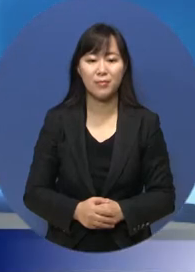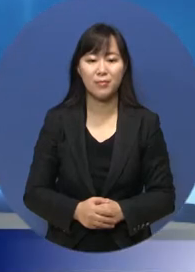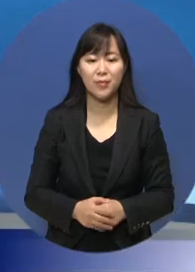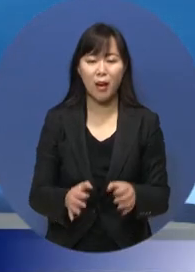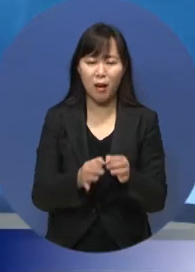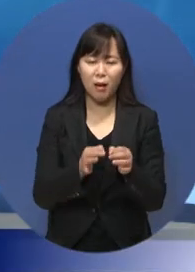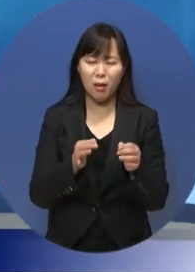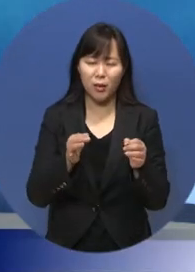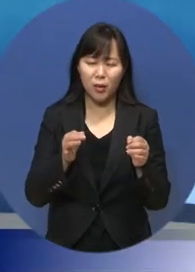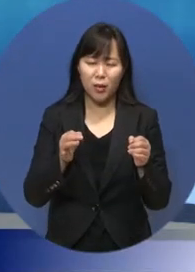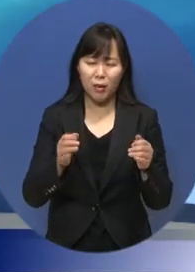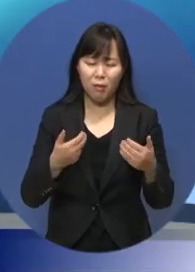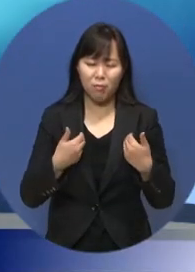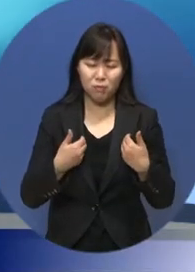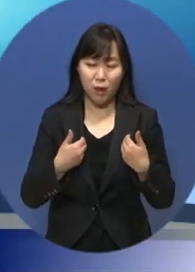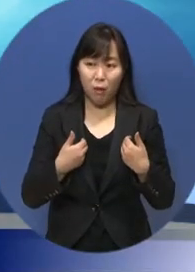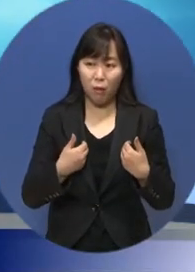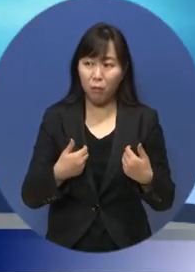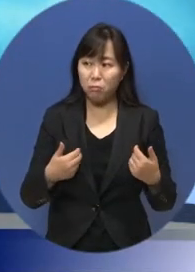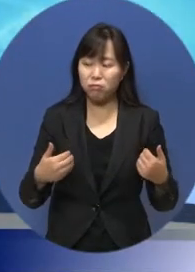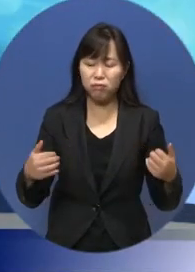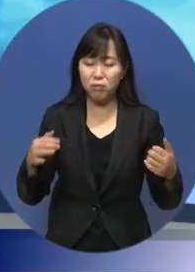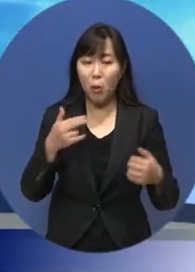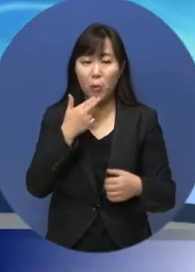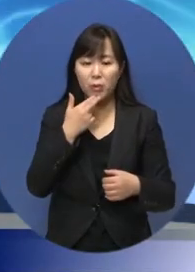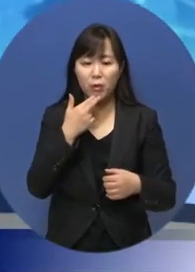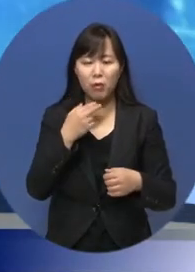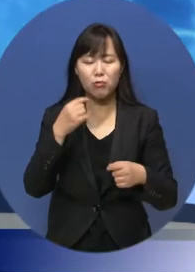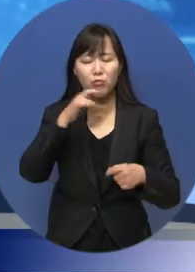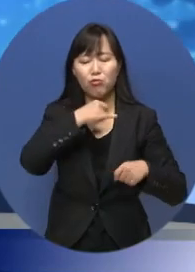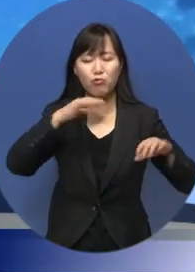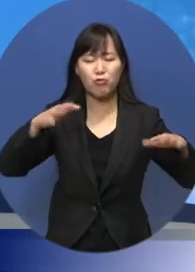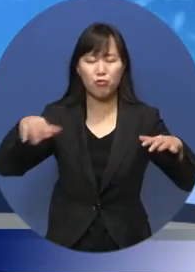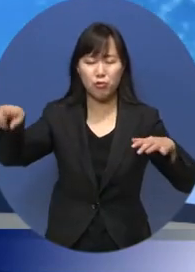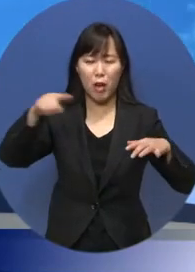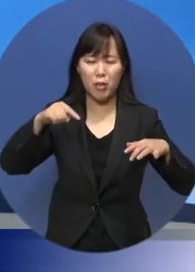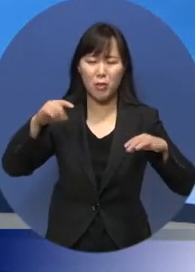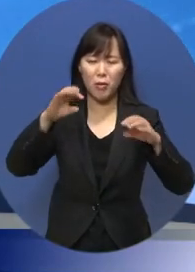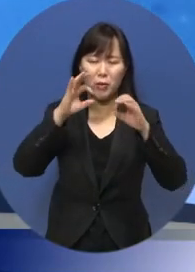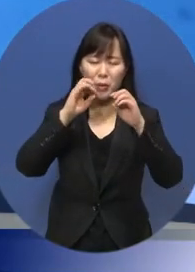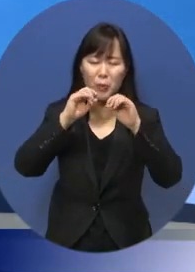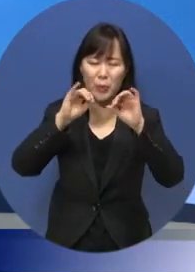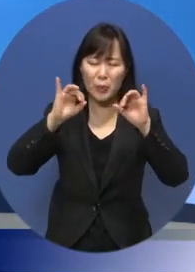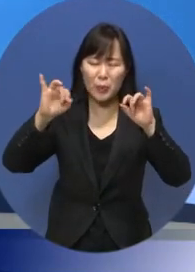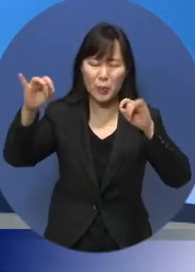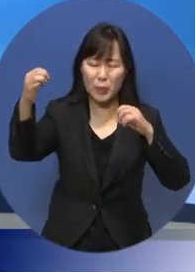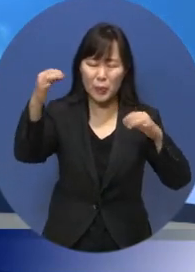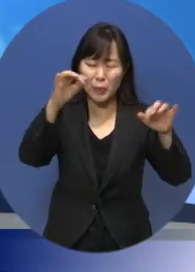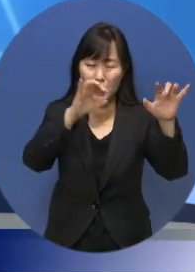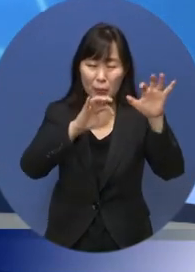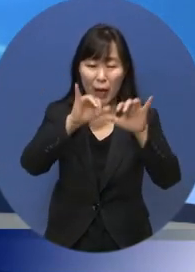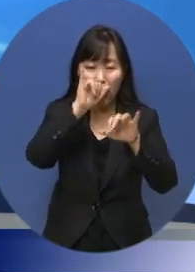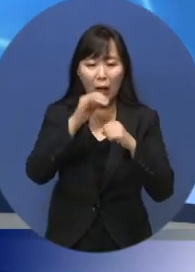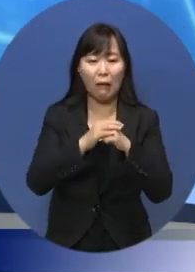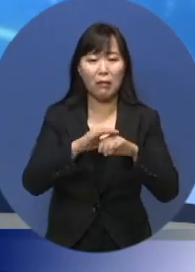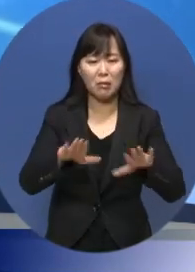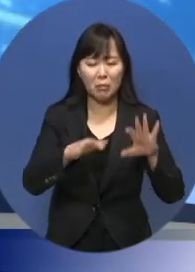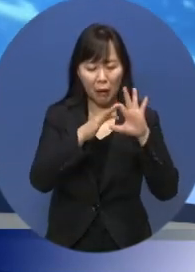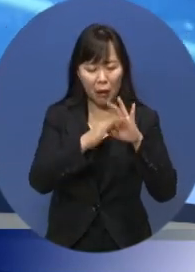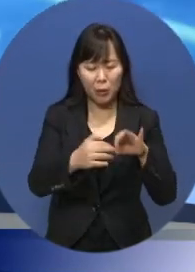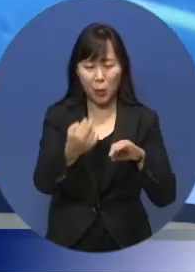한동안 잠잠했던 중국발 미세먼지가 다시 고개를 들고 있습니다. 연일 대기질이 좋지